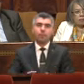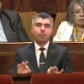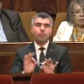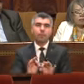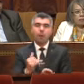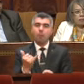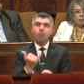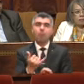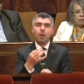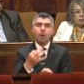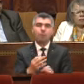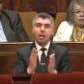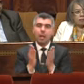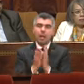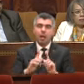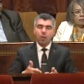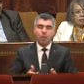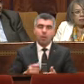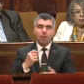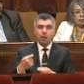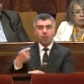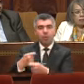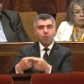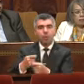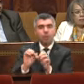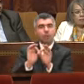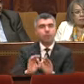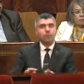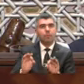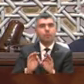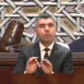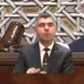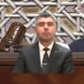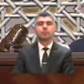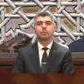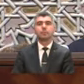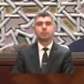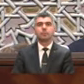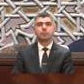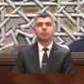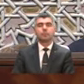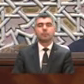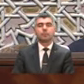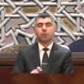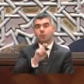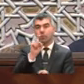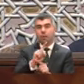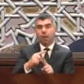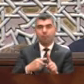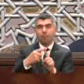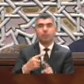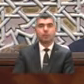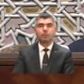العاجل، ولا ما كاين لا تعليم لا تجارة رقمية لا حتى حاجة ما غتقول. السلام عليكم. السيد النائب المحترم، هل من تعقيب إضافي؟